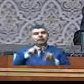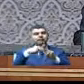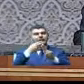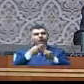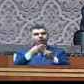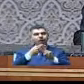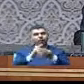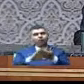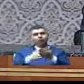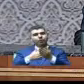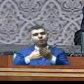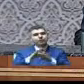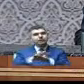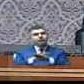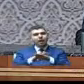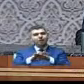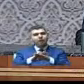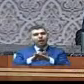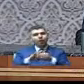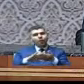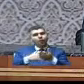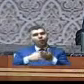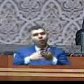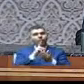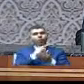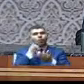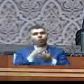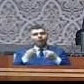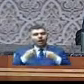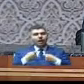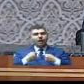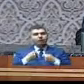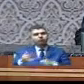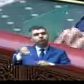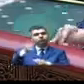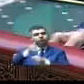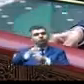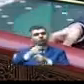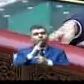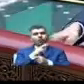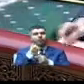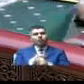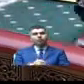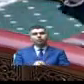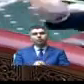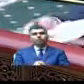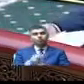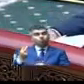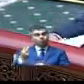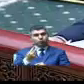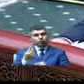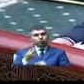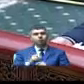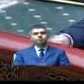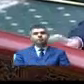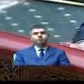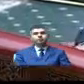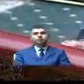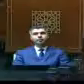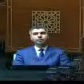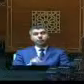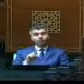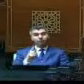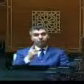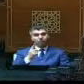الأسئلة المتعلقة بالسياسة العامة من قبل سيد رئيس الحكومة حول موضوعين اثنين.